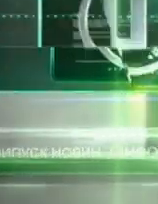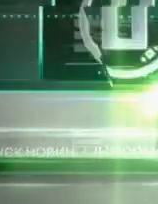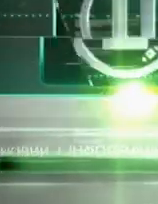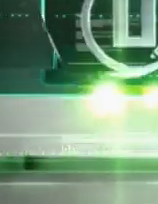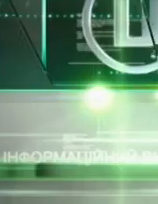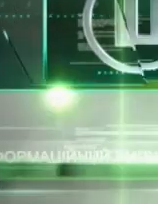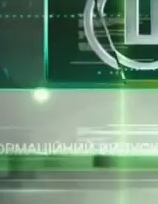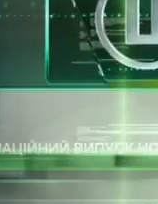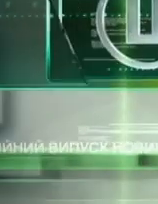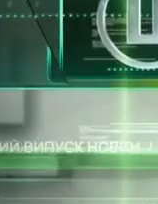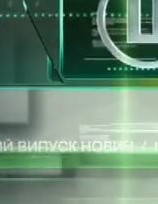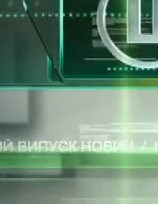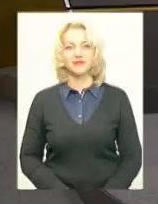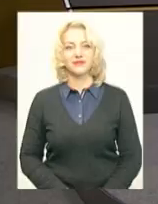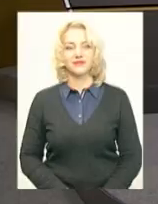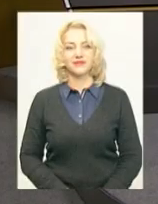Музика